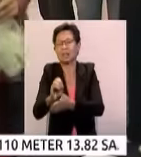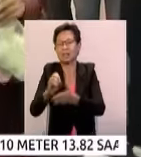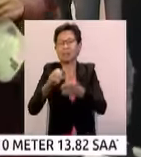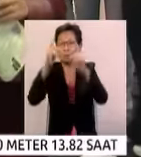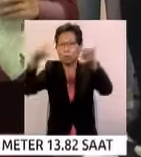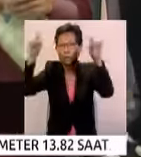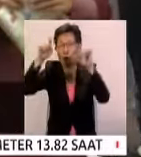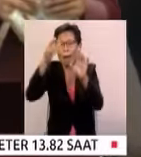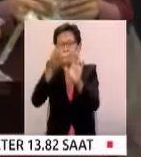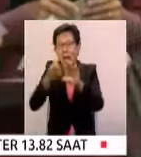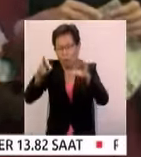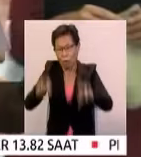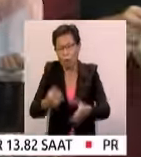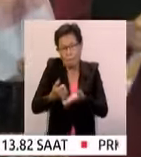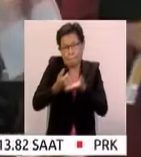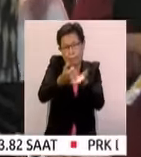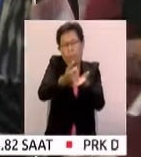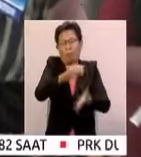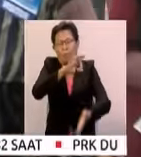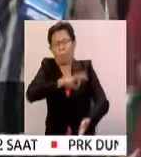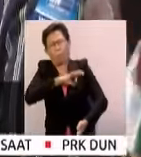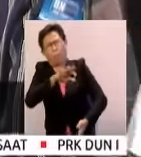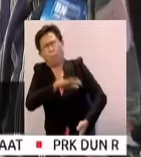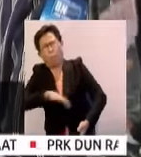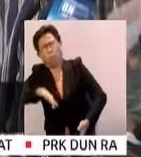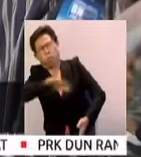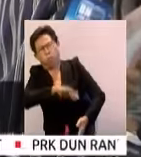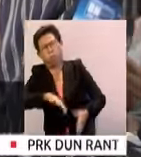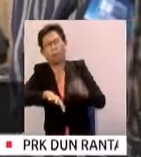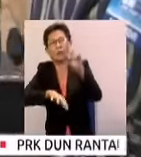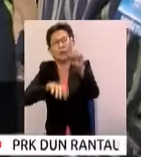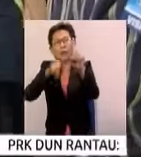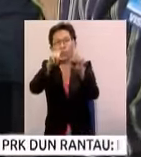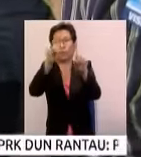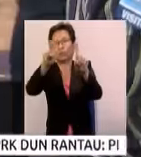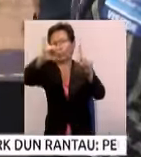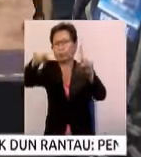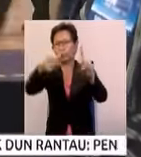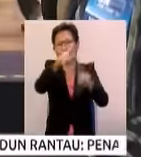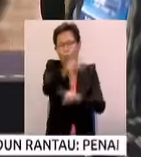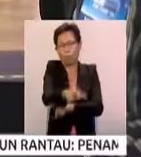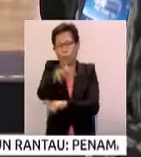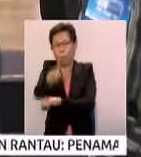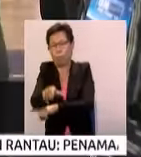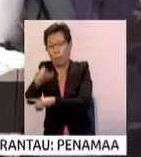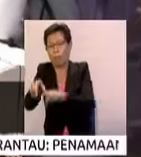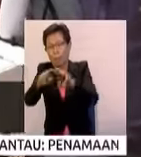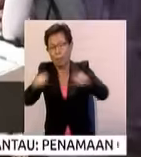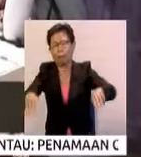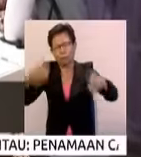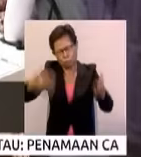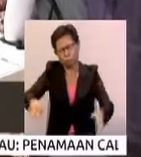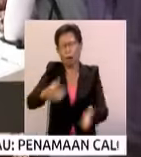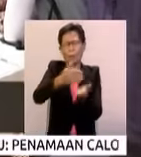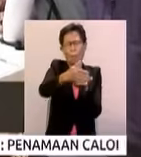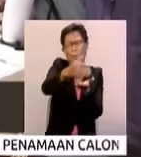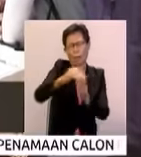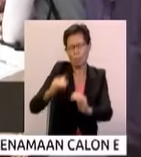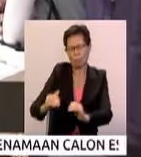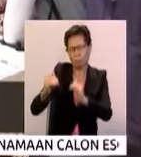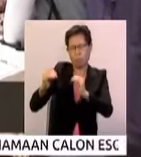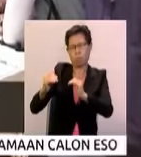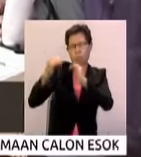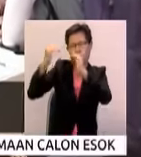Rakyat. Bantuan ini dijangka memanfaatkan seramai 1.2 juta pelajar dan telah disalurkan secara berperingkat mulai